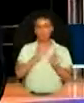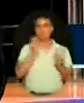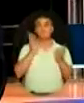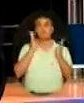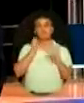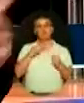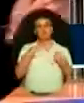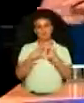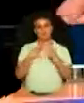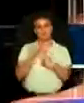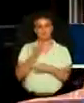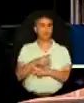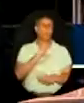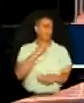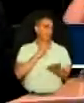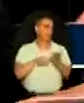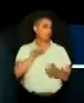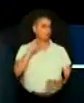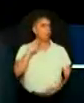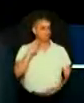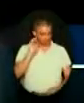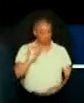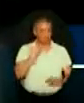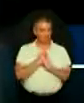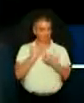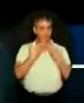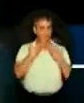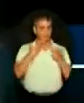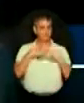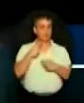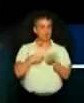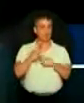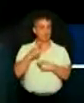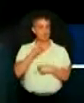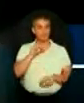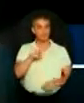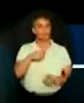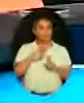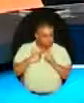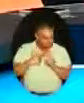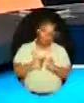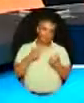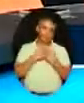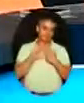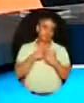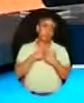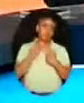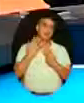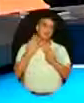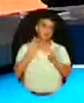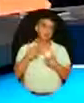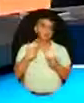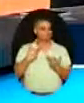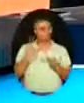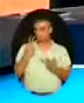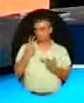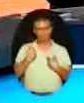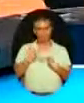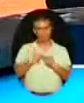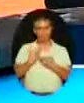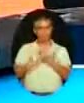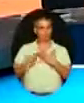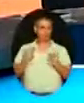שנקרא הקטל בדרכים. ואני חייב להגיד לזכותו של איתן שהוא באמת מקיים דיוני בוועדת הכלכלה בעניין הזה ונלחם בתאונות הדרכים ביתר סט. אני כמובן